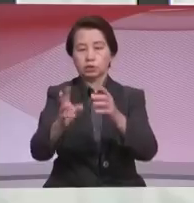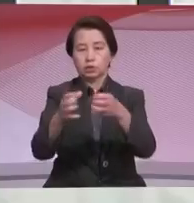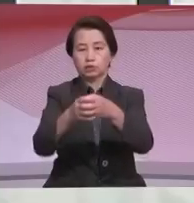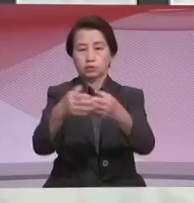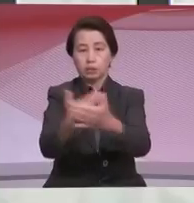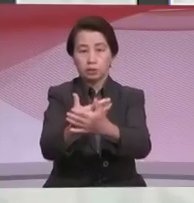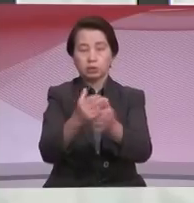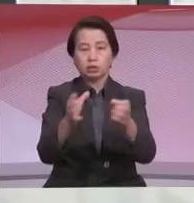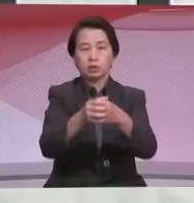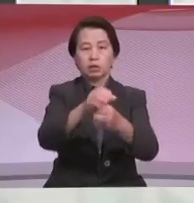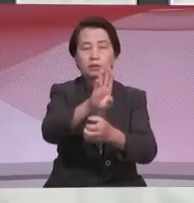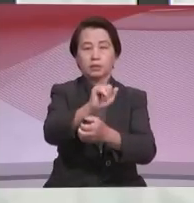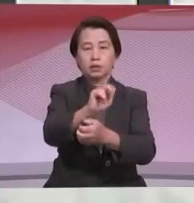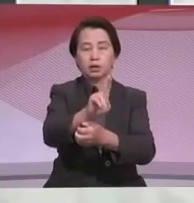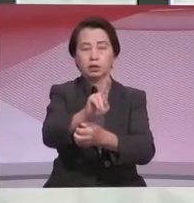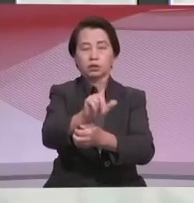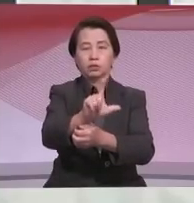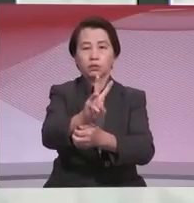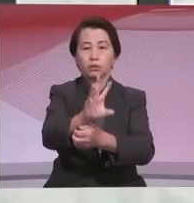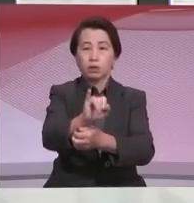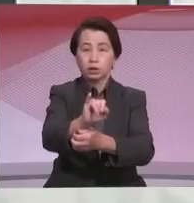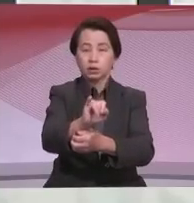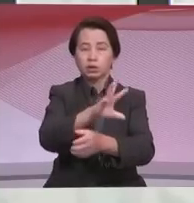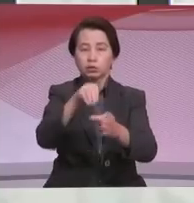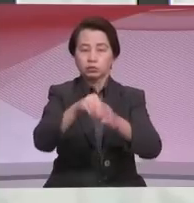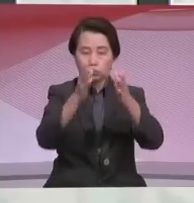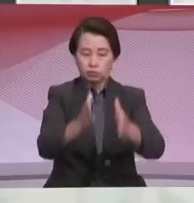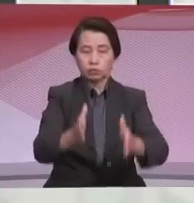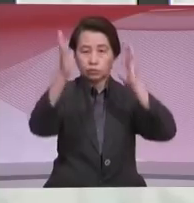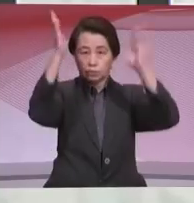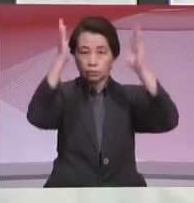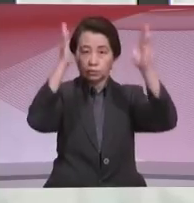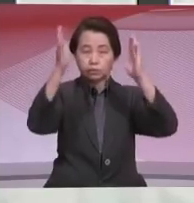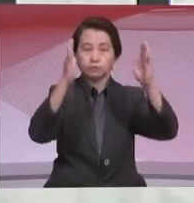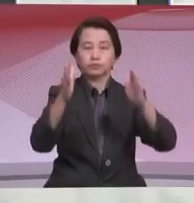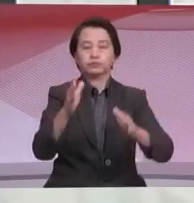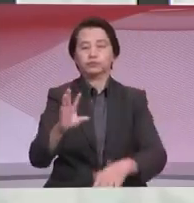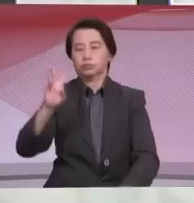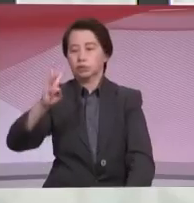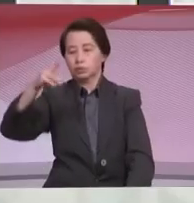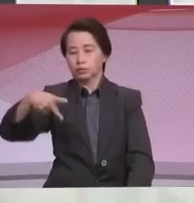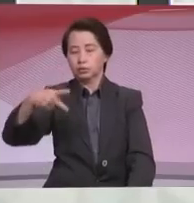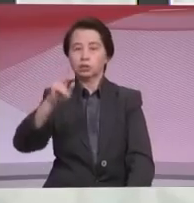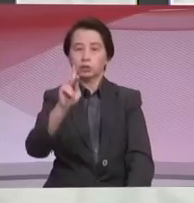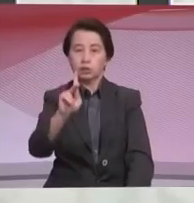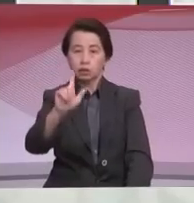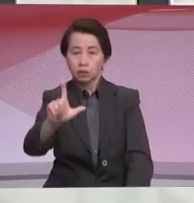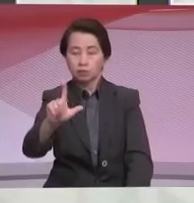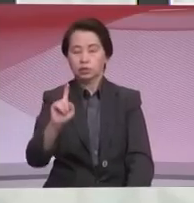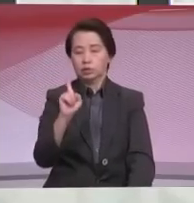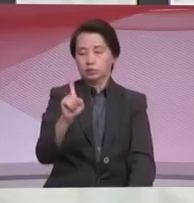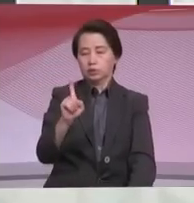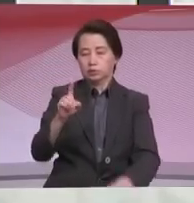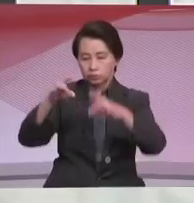iaitu kluster Bakar Wali yang kesemuanya melibatkan warga negara. Di wilayah Persekutuan Kuala Lumpur, 1